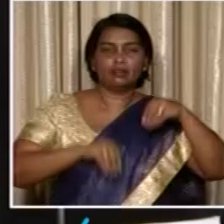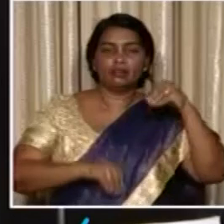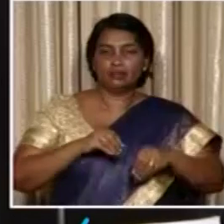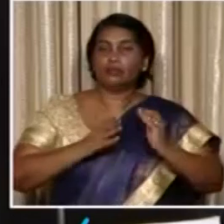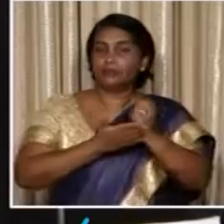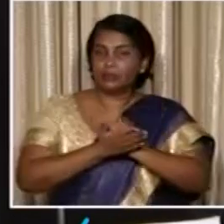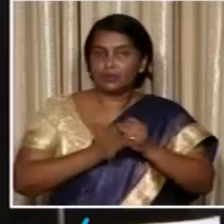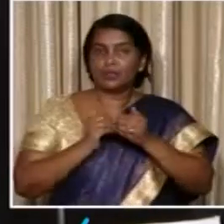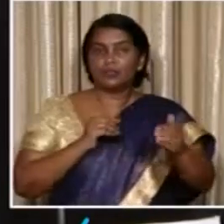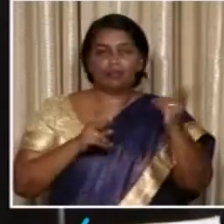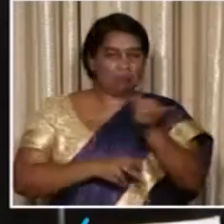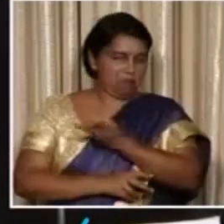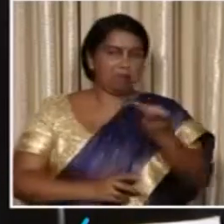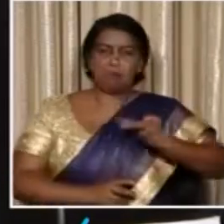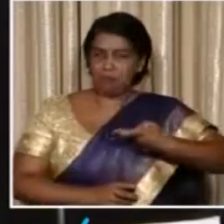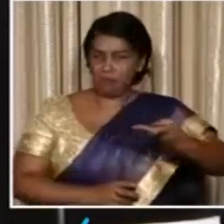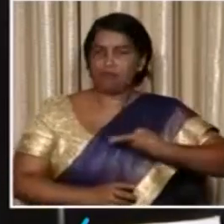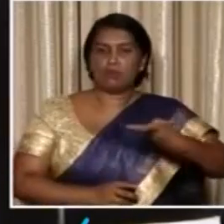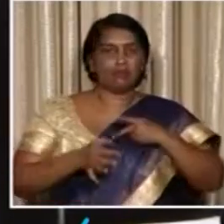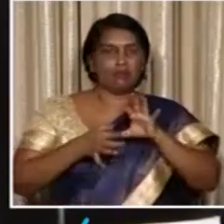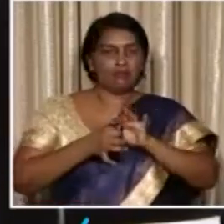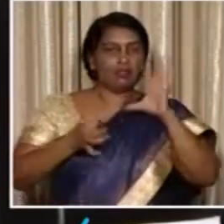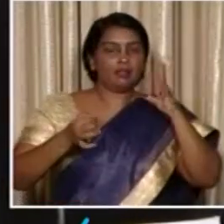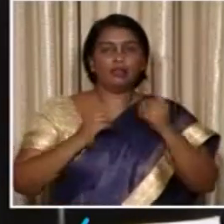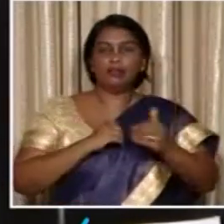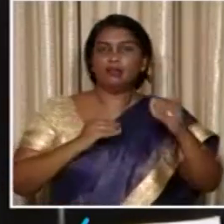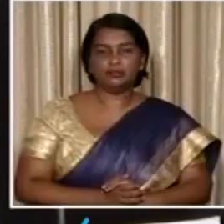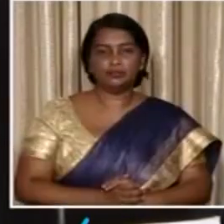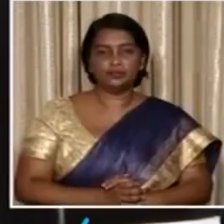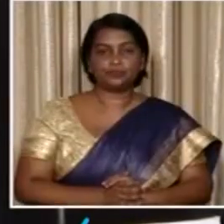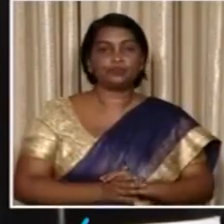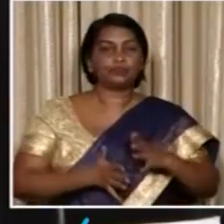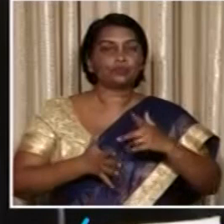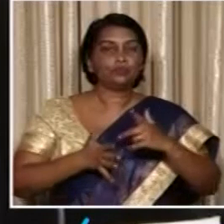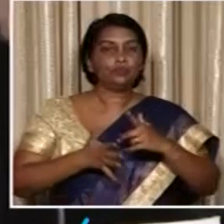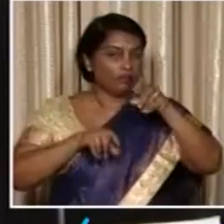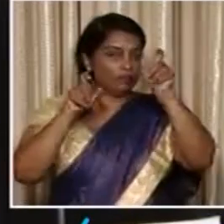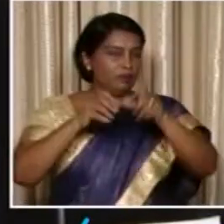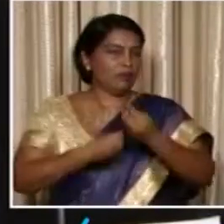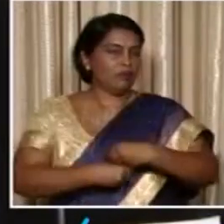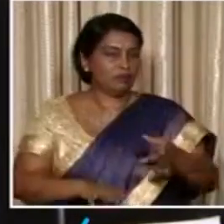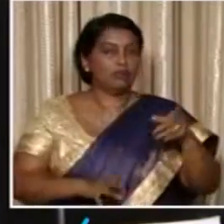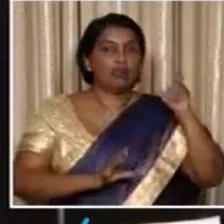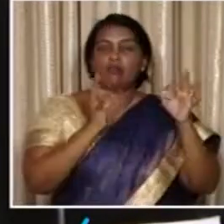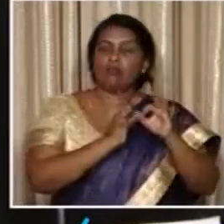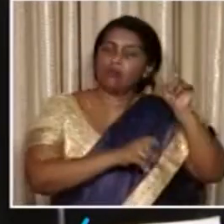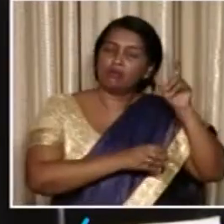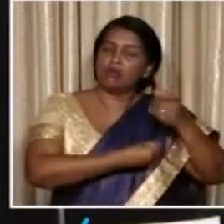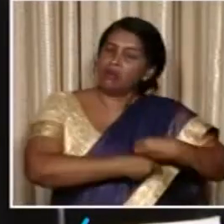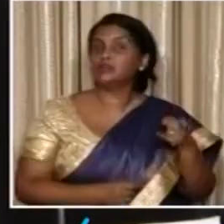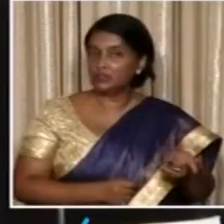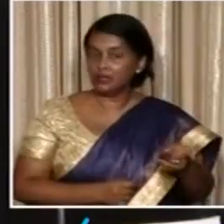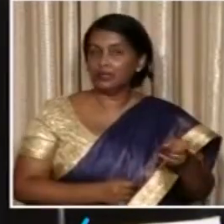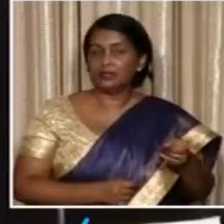දේශපාලඥයෙක්. හරි මේ දෙපැත්තෙම මේ චේන් එක ගලවන්න ඉඩ දුන්නේ නැහැ. මේ චේන් එක ගැලෙවුවොත් දේශපාලඥයෙක් ඉවරයි. ඔය ක්ලබ් කරන අයත් ඉවරයි. ඒක නිසා